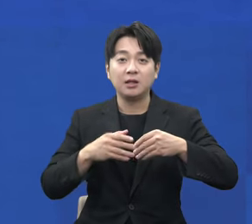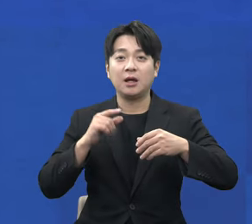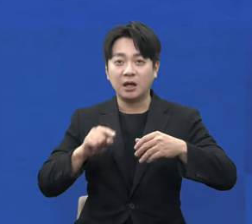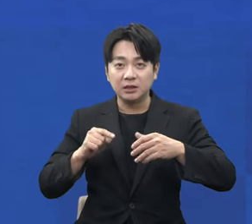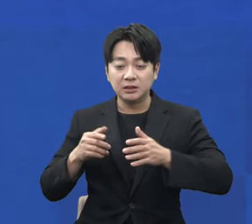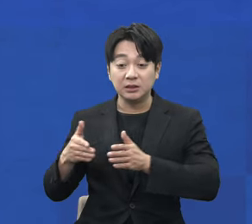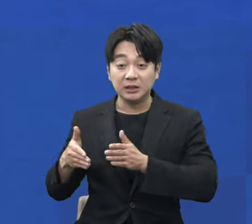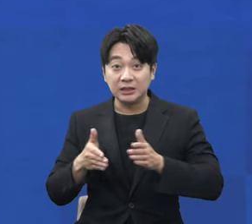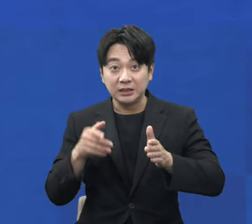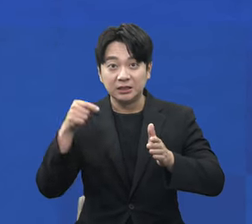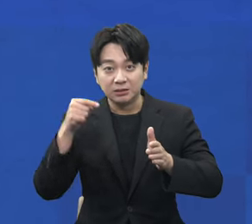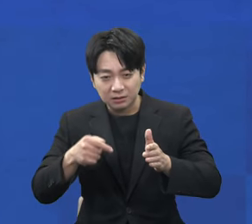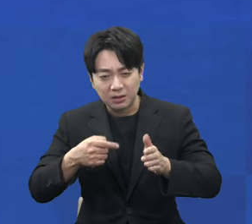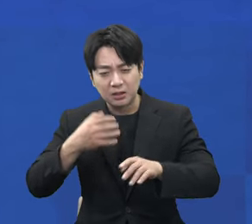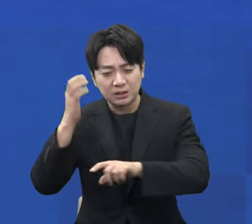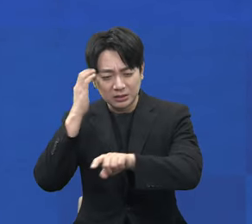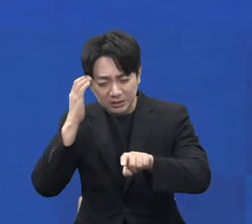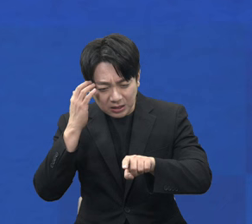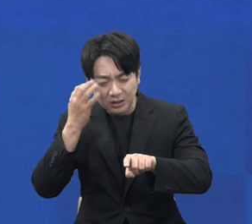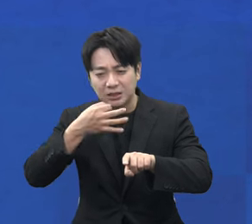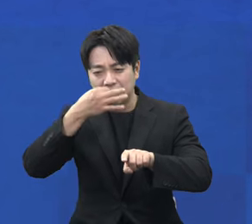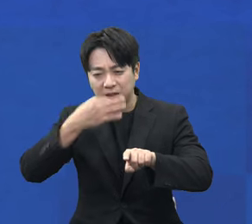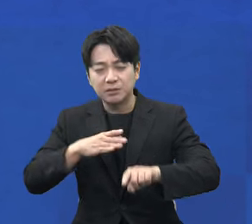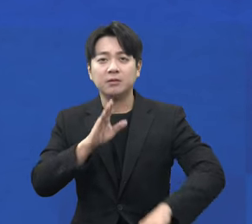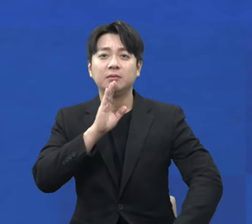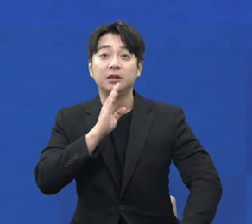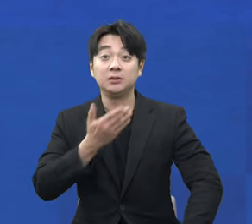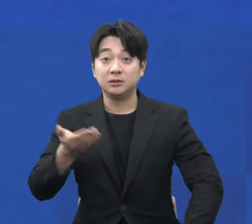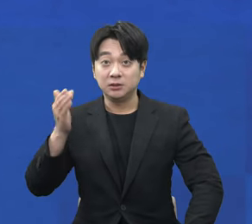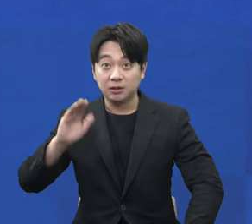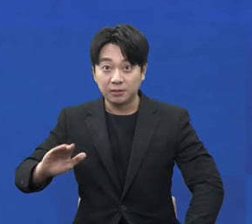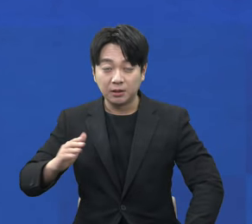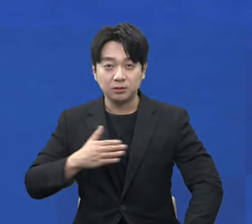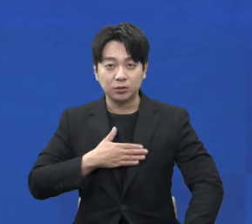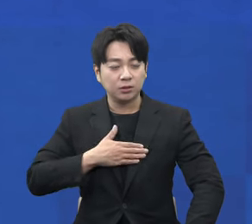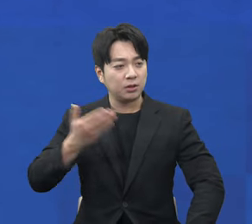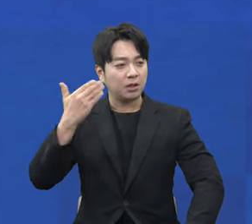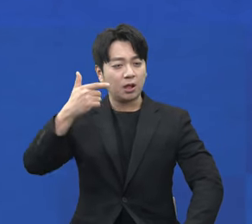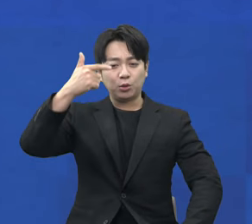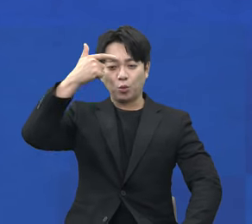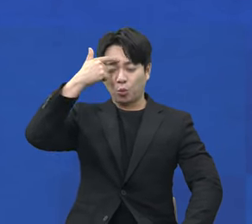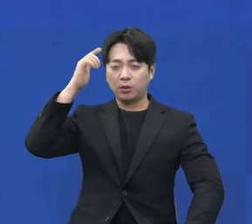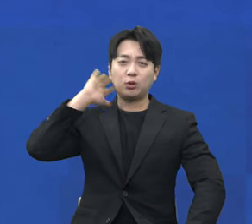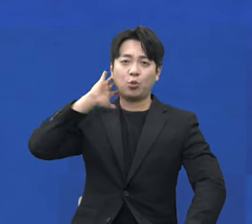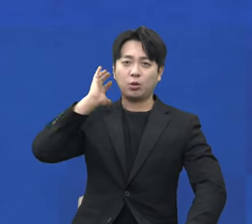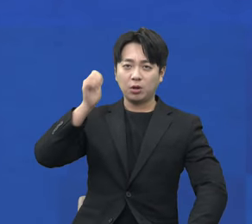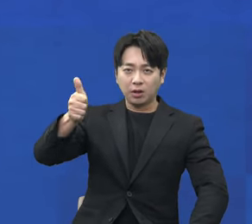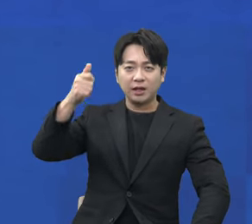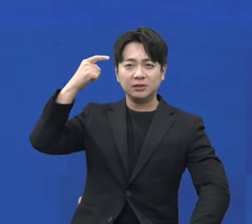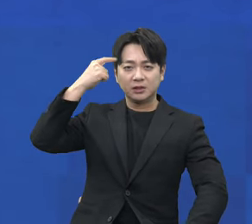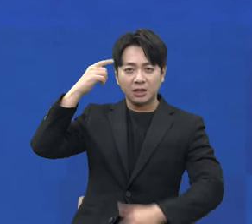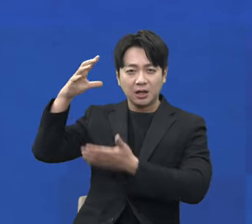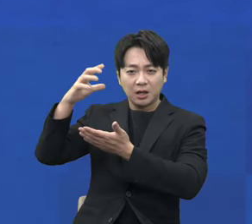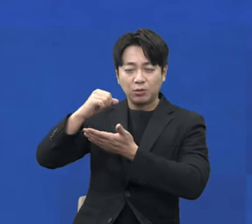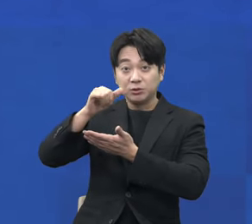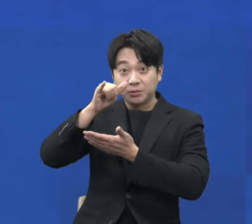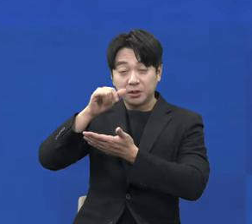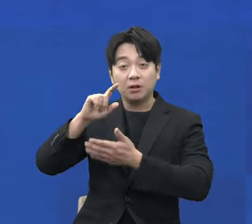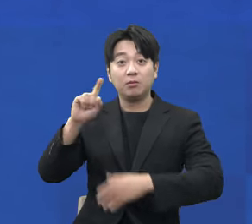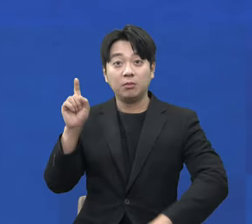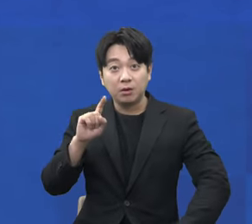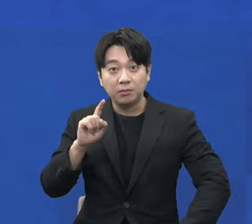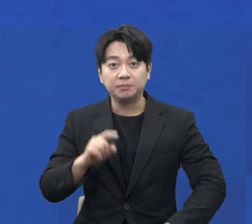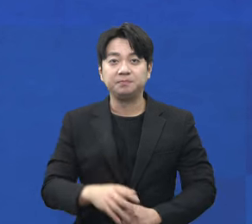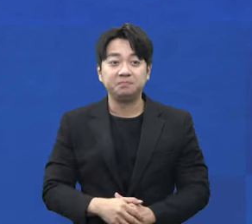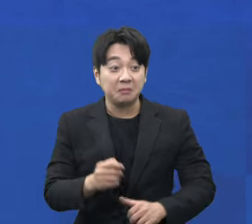합니다. 그때마다 저는 노무현 대통령의 연설이 떠올랐습니다. 모난 돌이 정 맞는다.